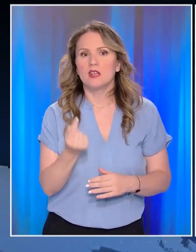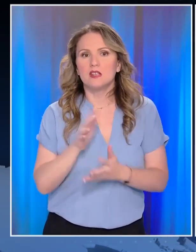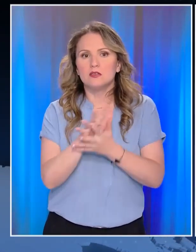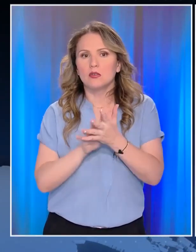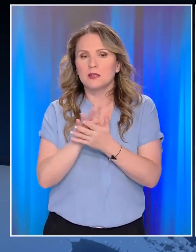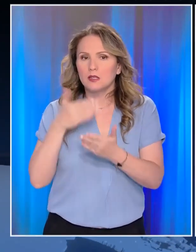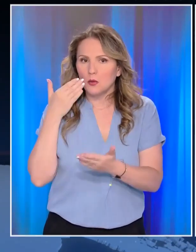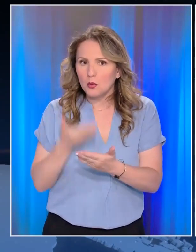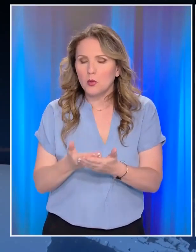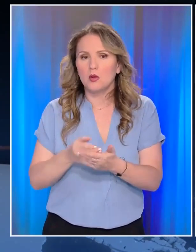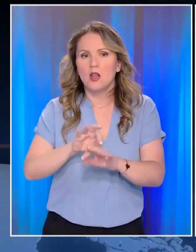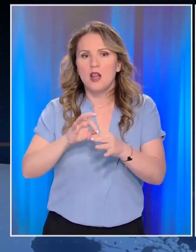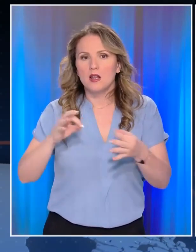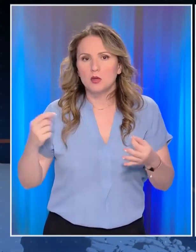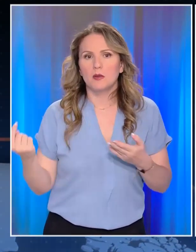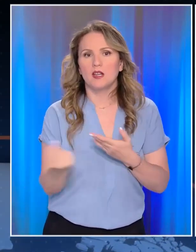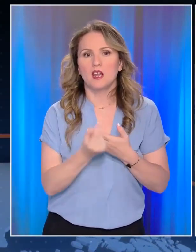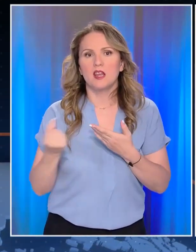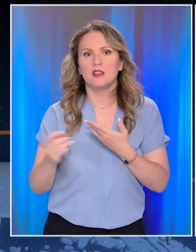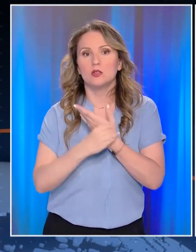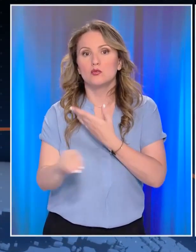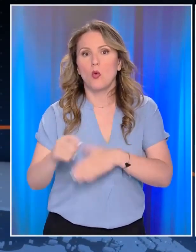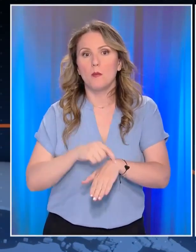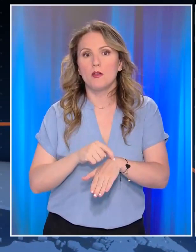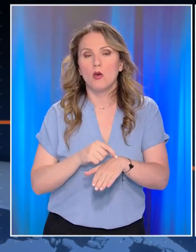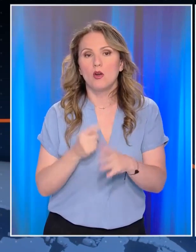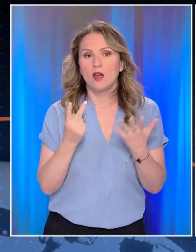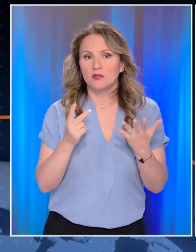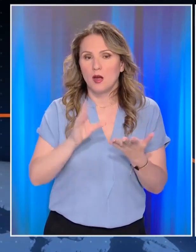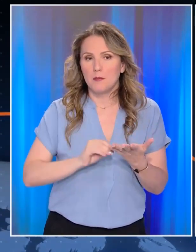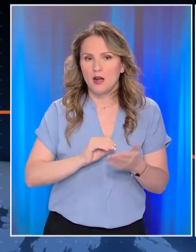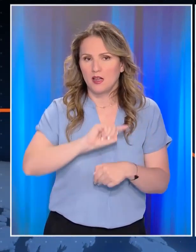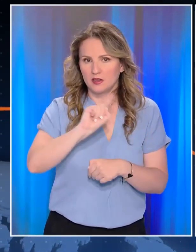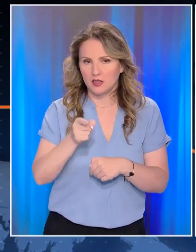μας ολοκληρώθηκε. Δείτε αναλυτικά όλη την επικαιρότητα στο κεντρικό δελτίο